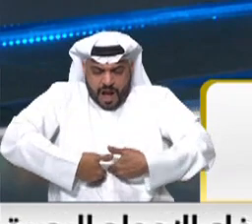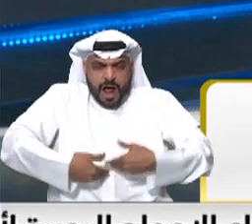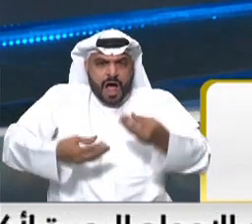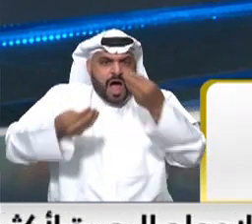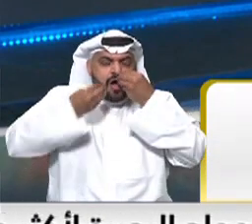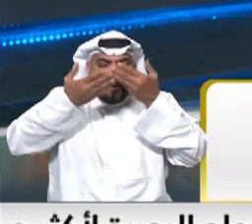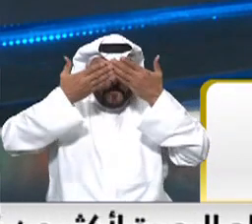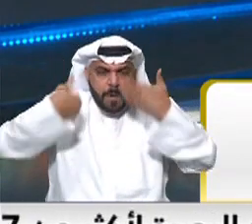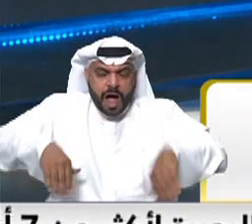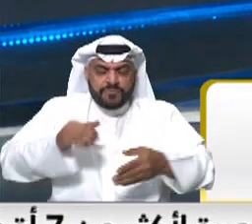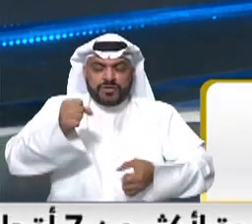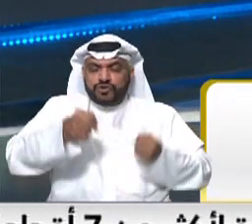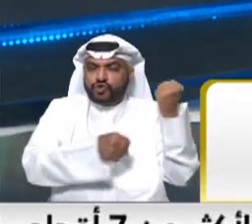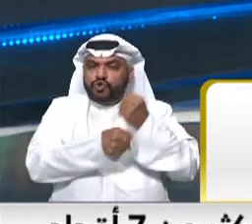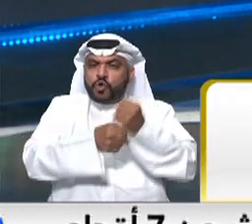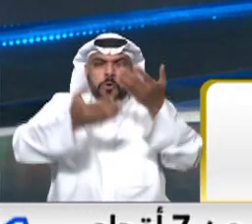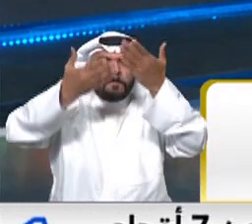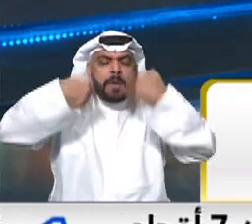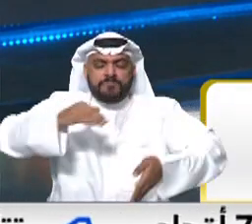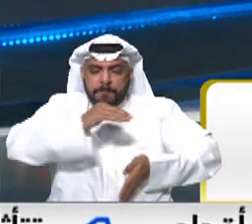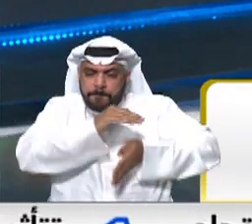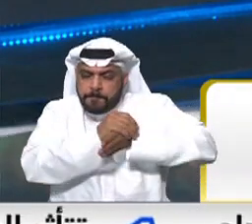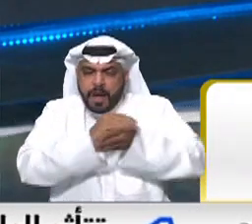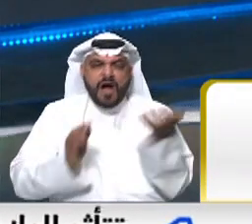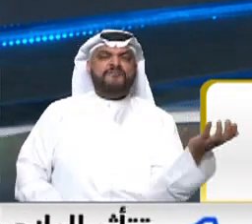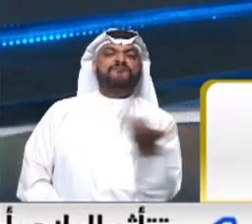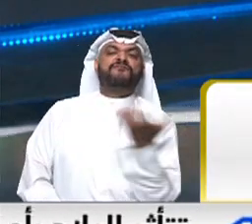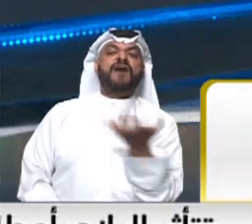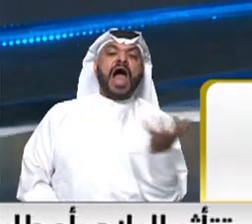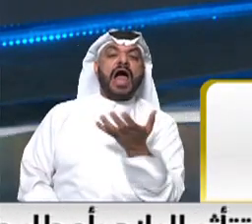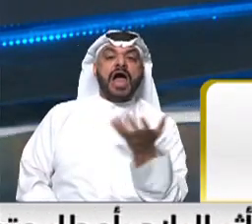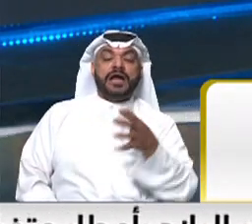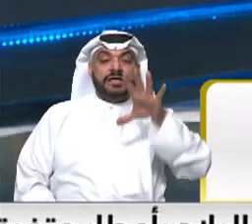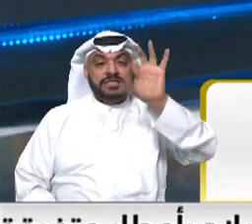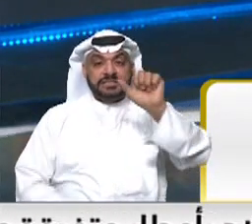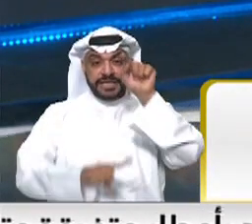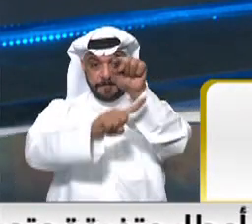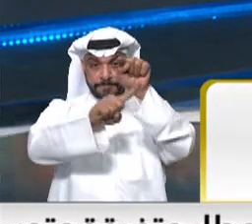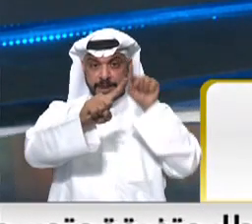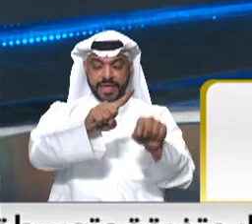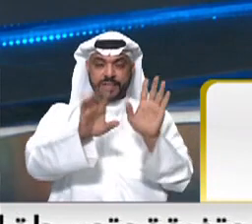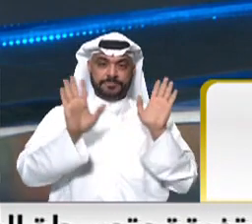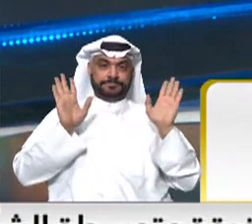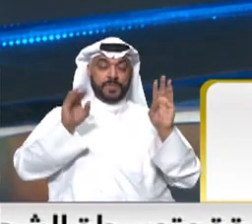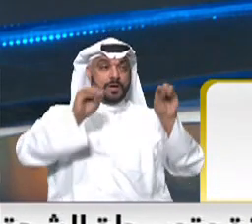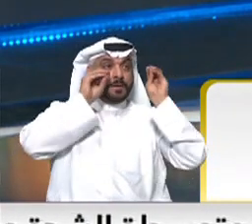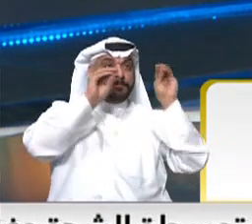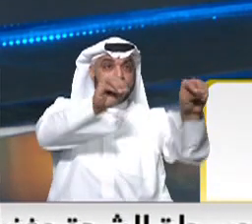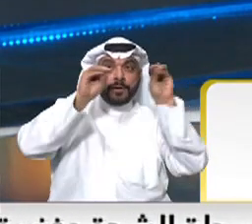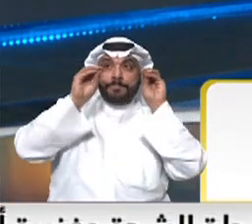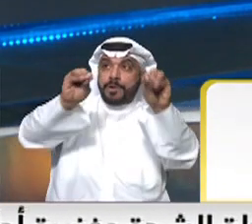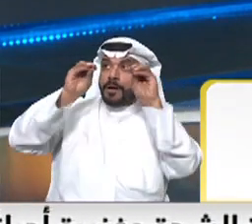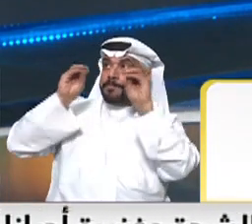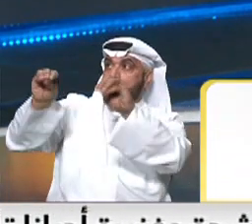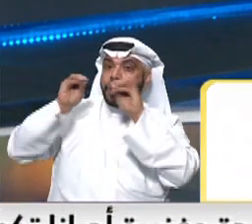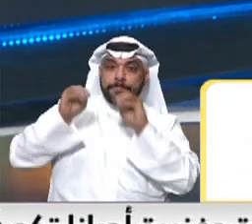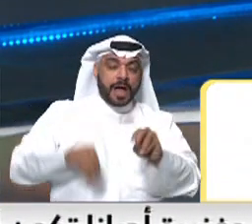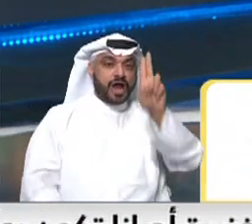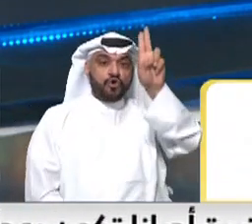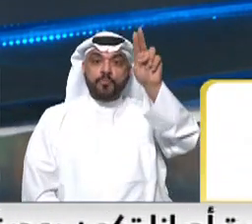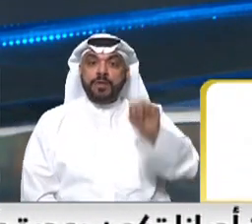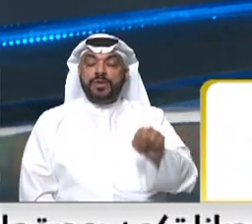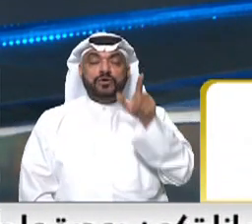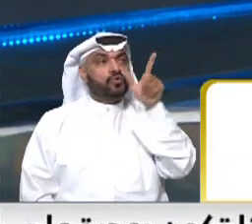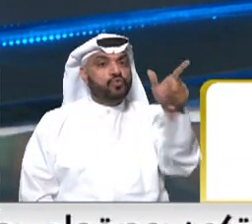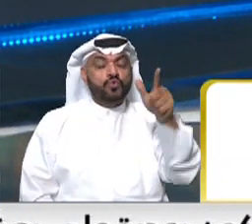75% مع زياده الفقر الى اكثر من 90% وقالت وكاله الامم المتحده لغوث وتشغيل